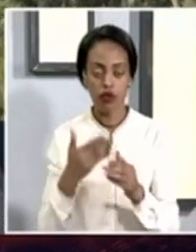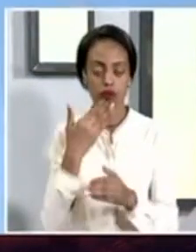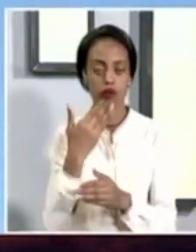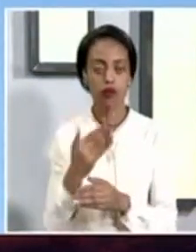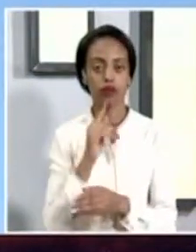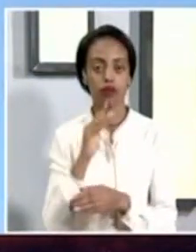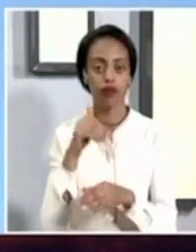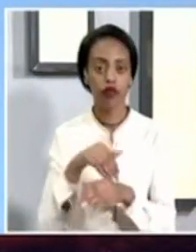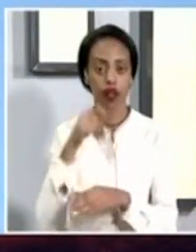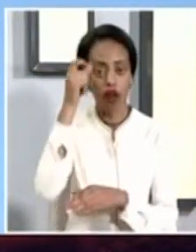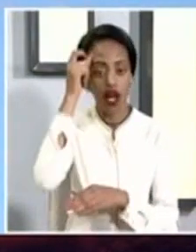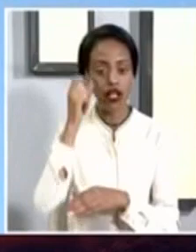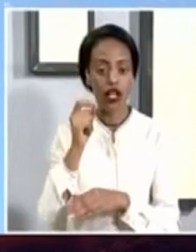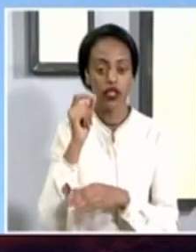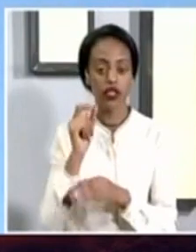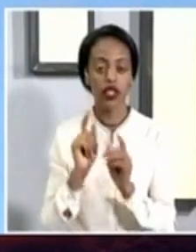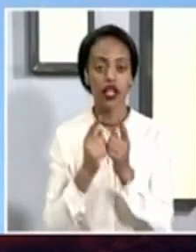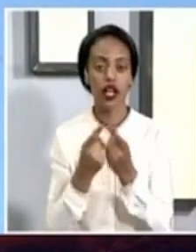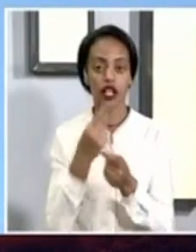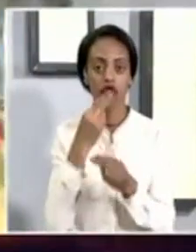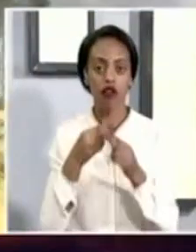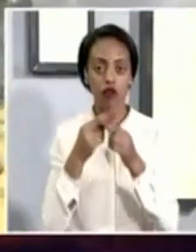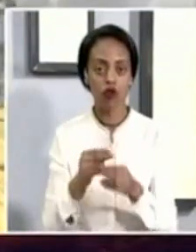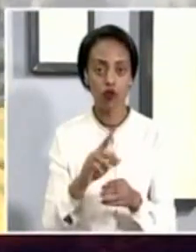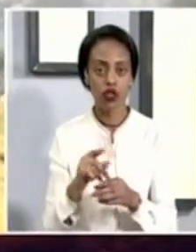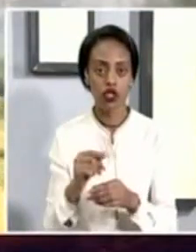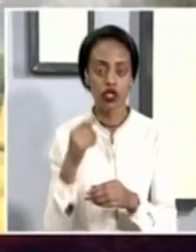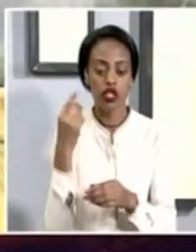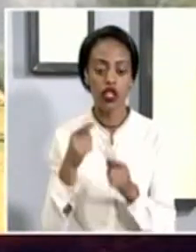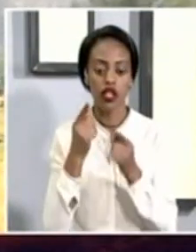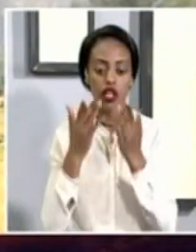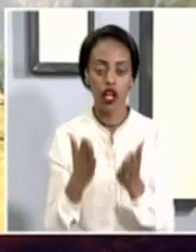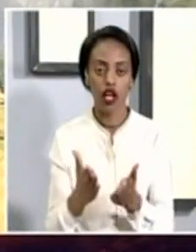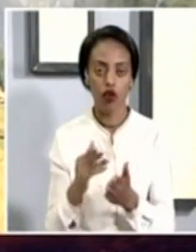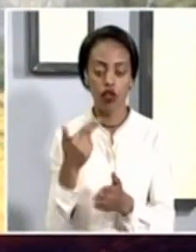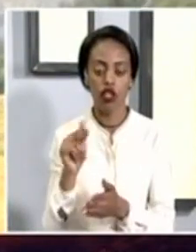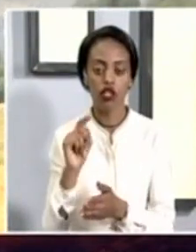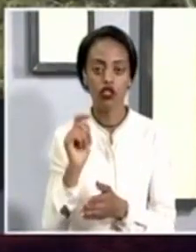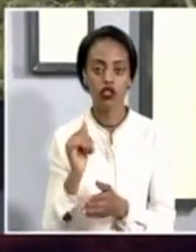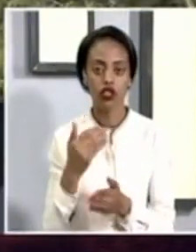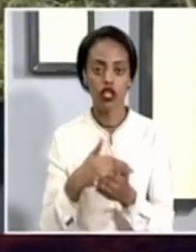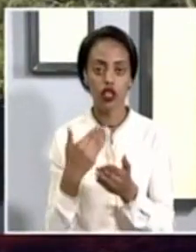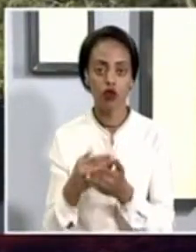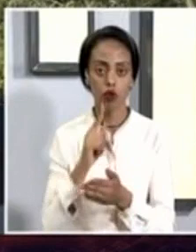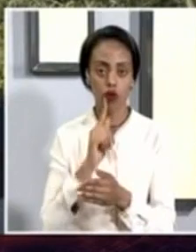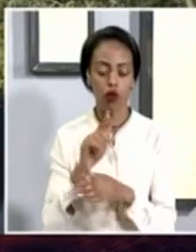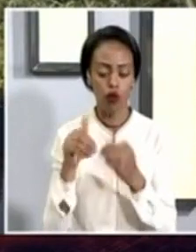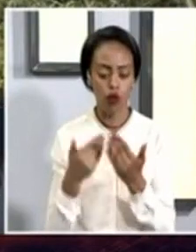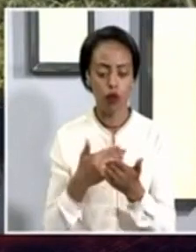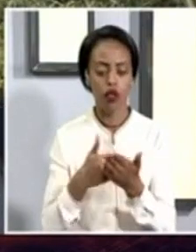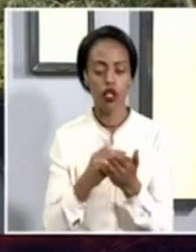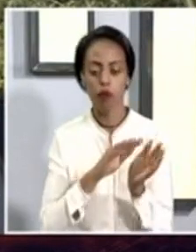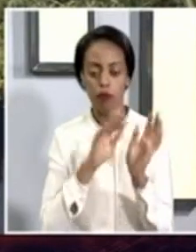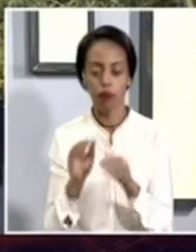ኣብ ዓዲግራትን ጋንታ ኣፈሽም ተገበረ እውን ነጋዶ ሕዚ ርችት ገዚኦም እዮም ኣምፅኦም ዝኒሄዉ ዓዲግራት ዩኒቨርስቲ እውን ርችት ገዚኡ ኣምፅኡ